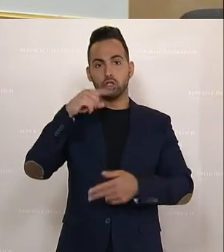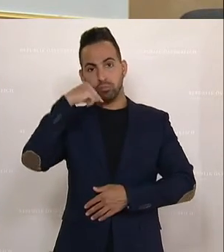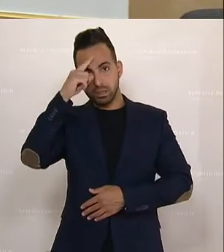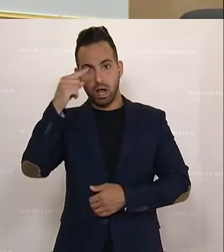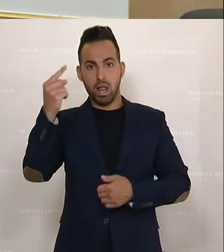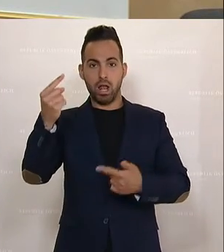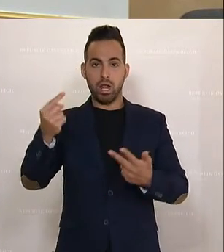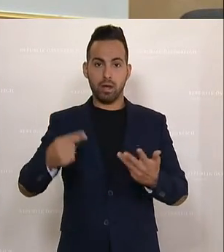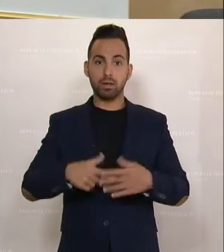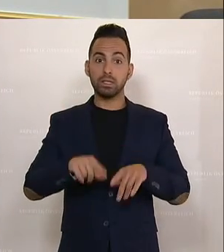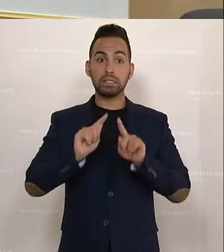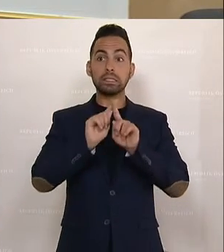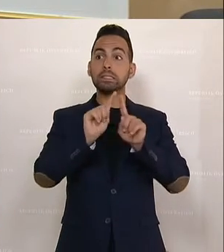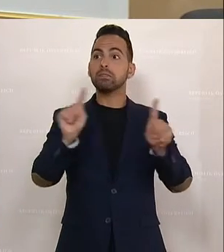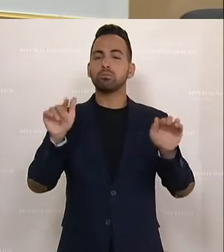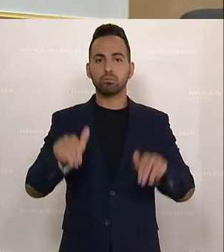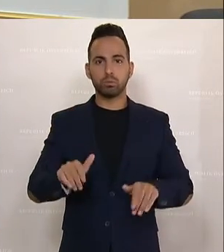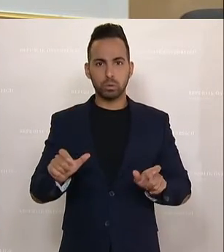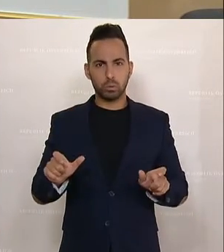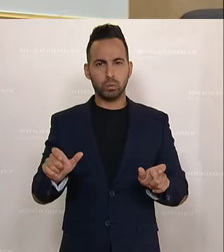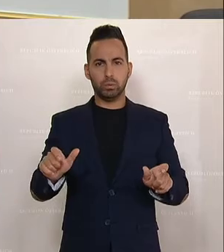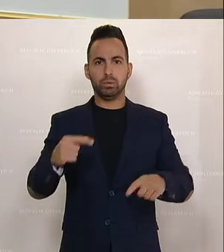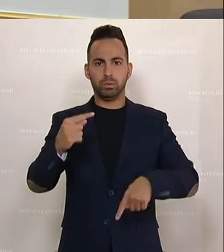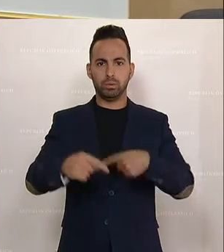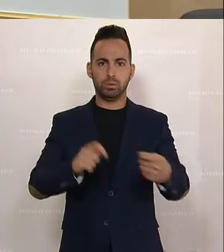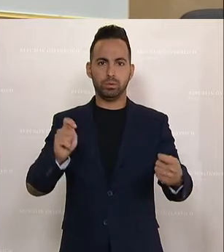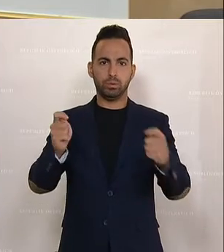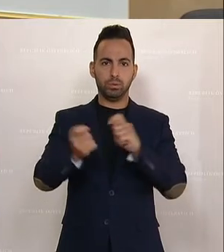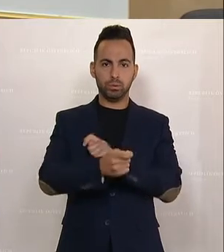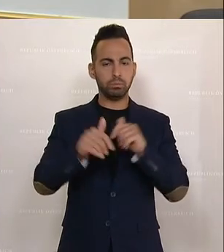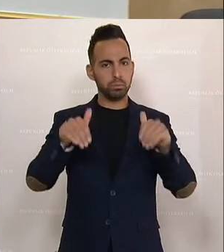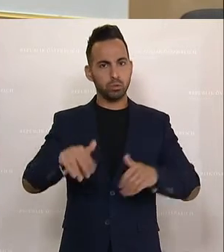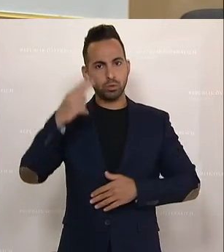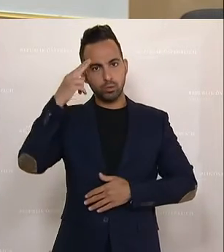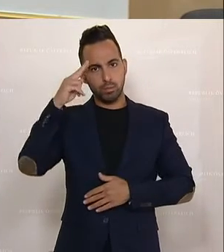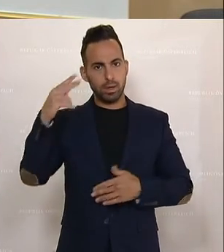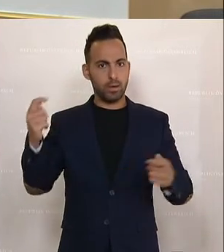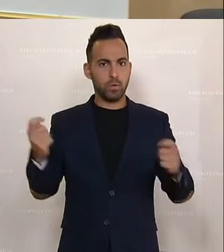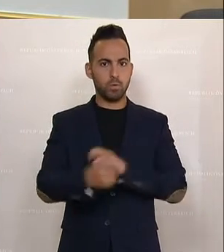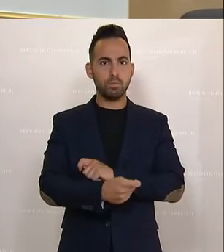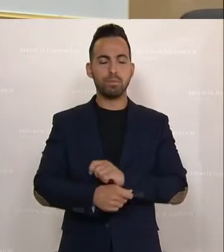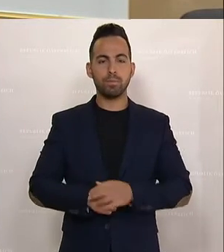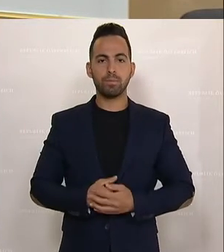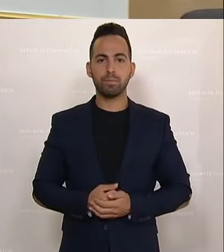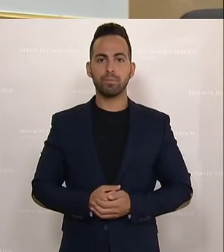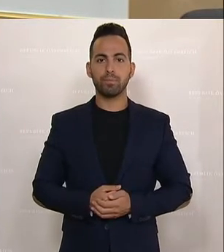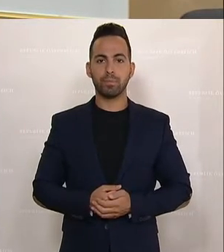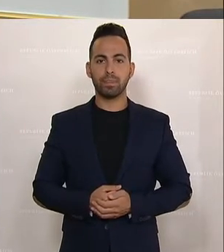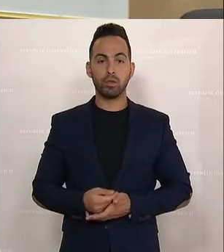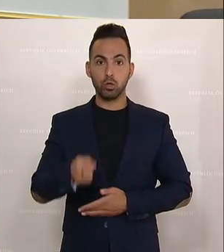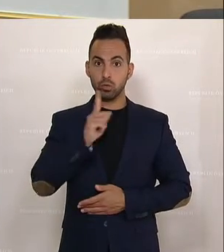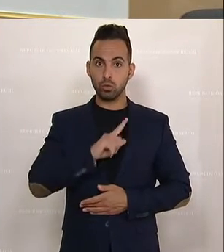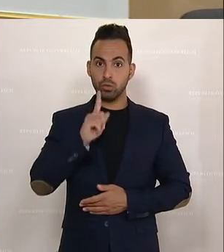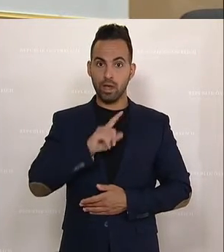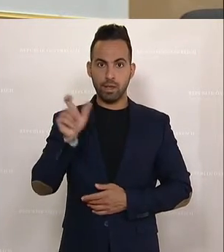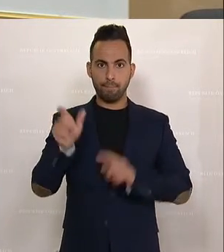Dort ist unbedingt gegenzusteuern, dort muss man sich etwas überlegen, denn zu wenig